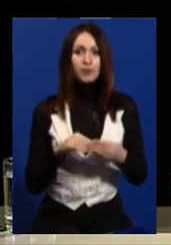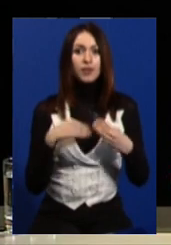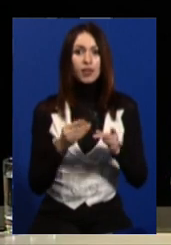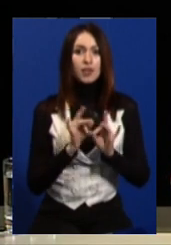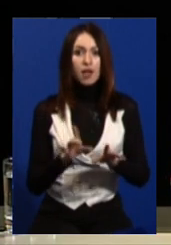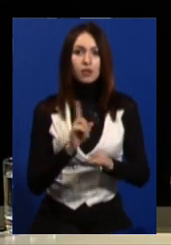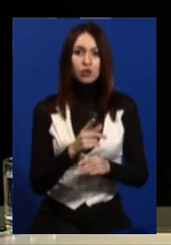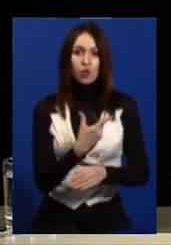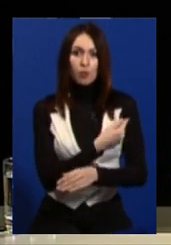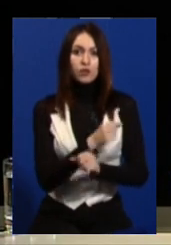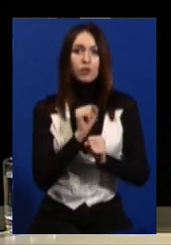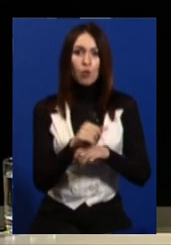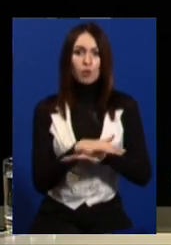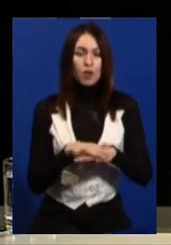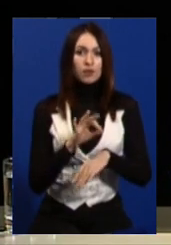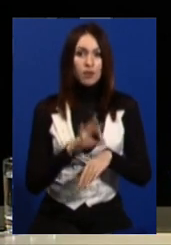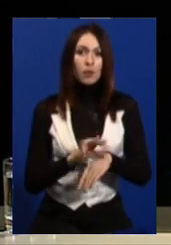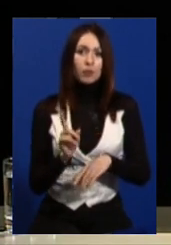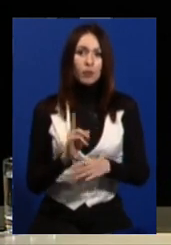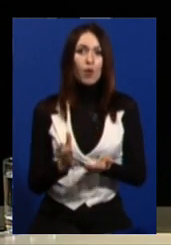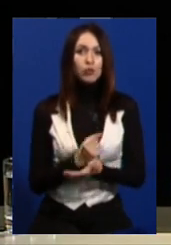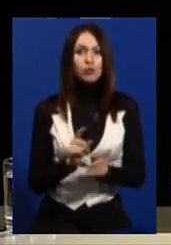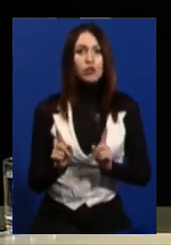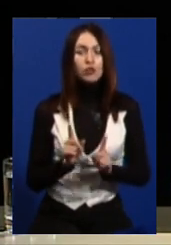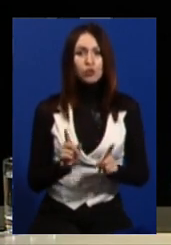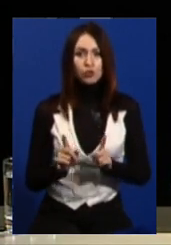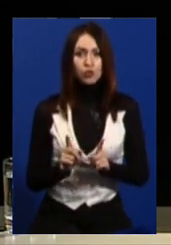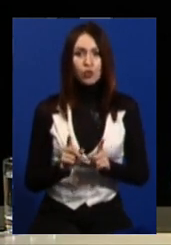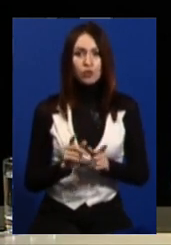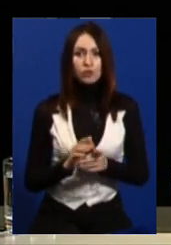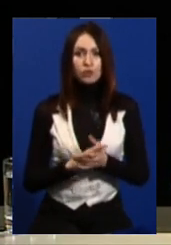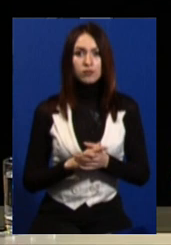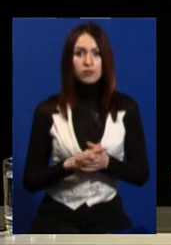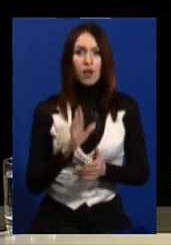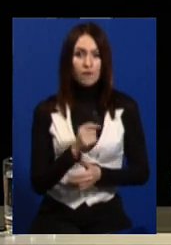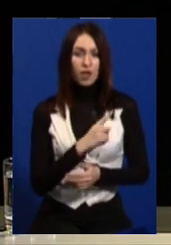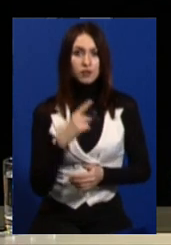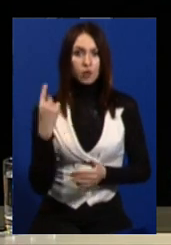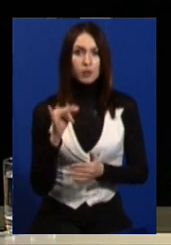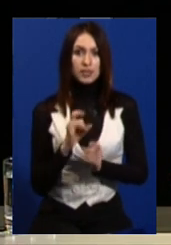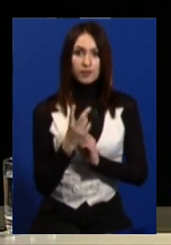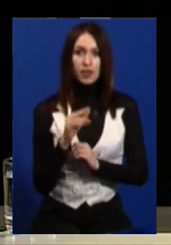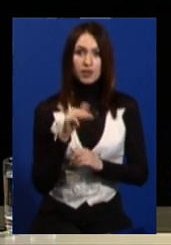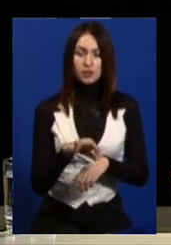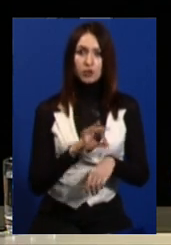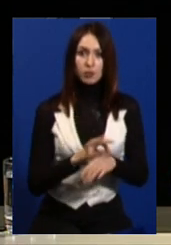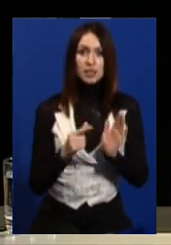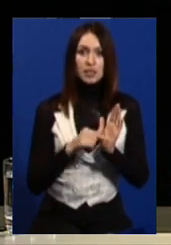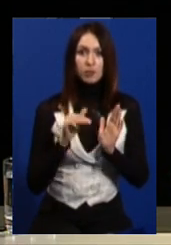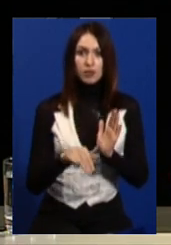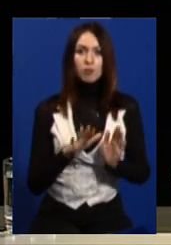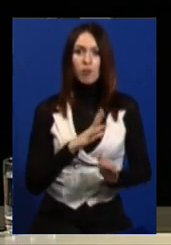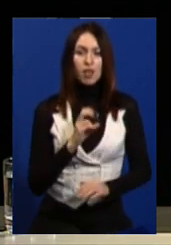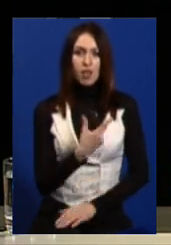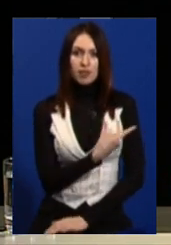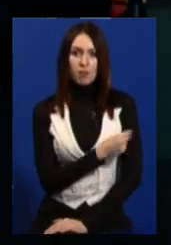что привитые могут массово болеть, потому что получается, что в Одесской области из 12 тысяч заболевших 7 тысяч было не